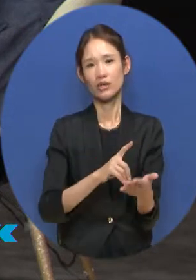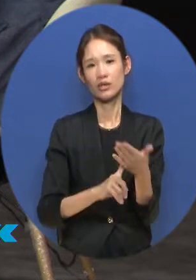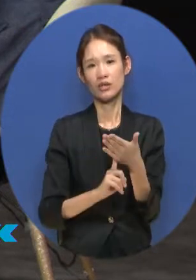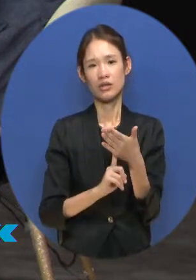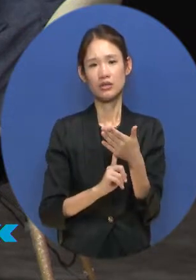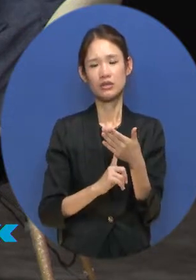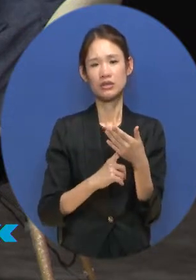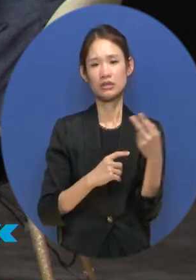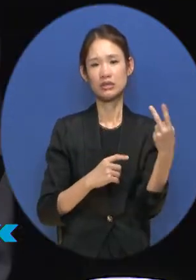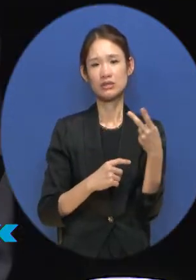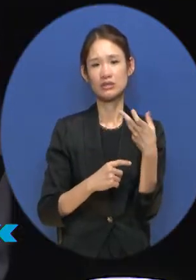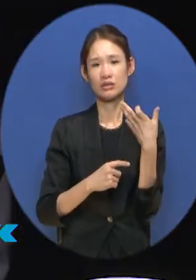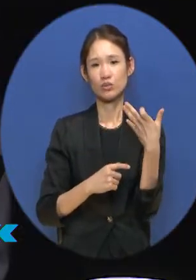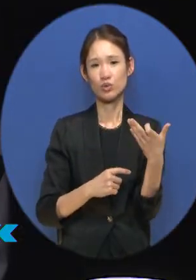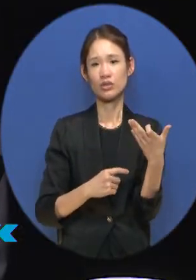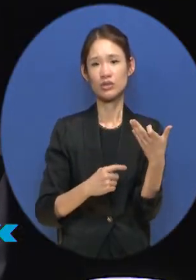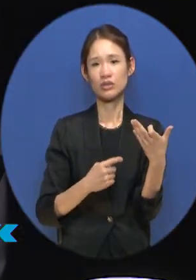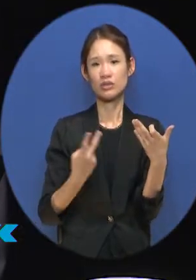한국실내환경학회에서